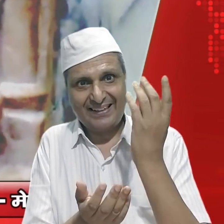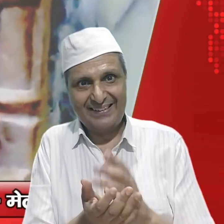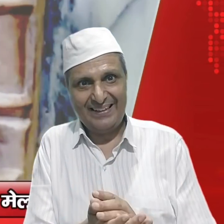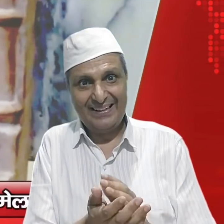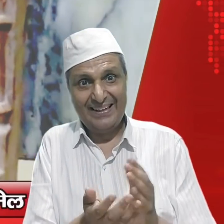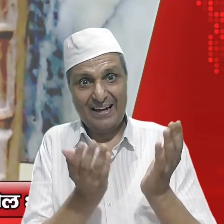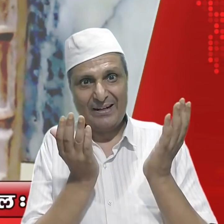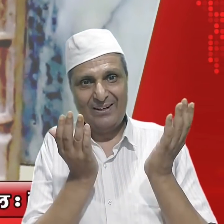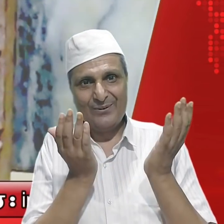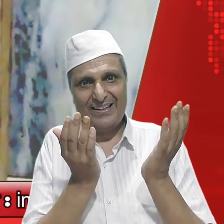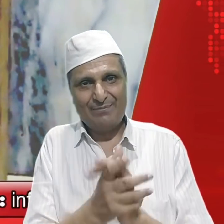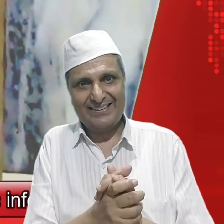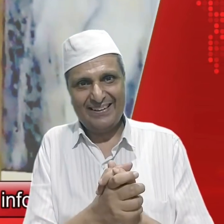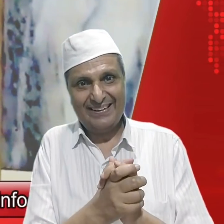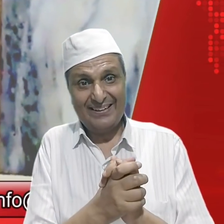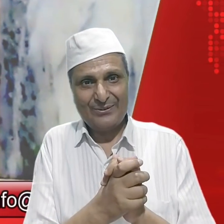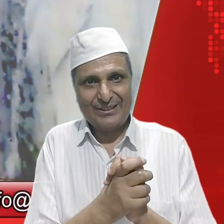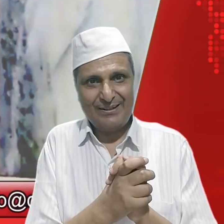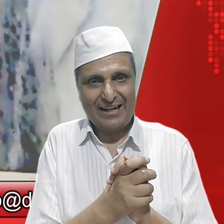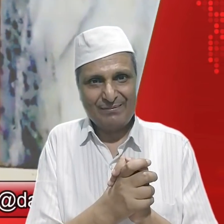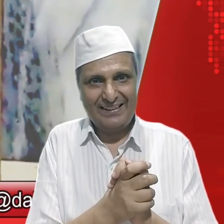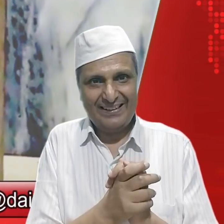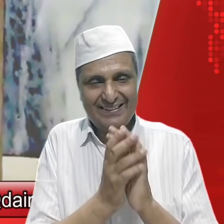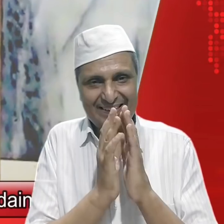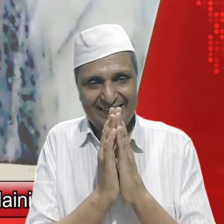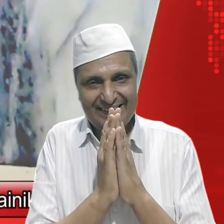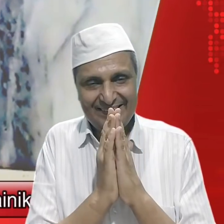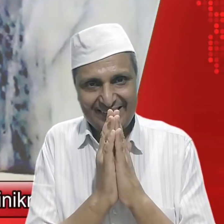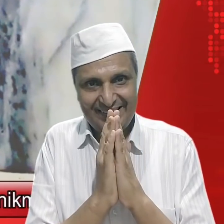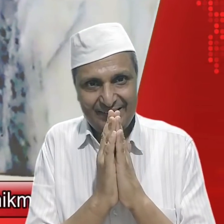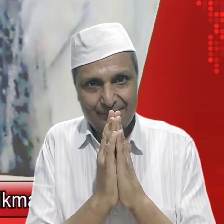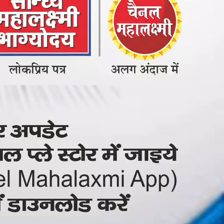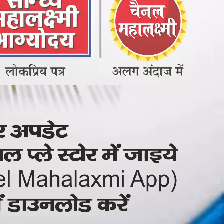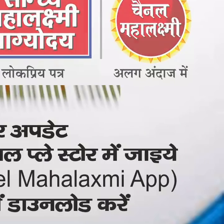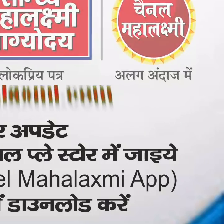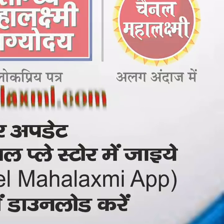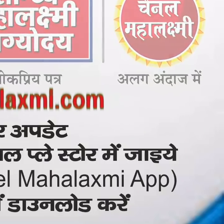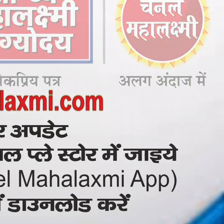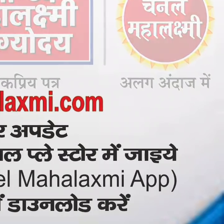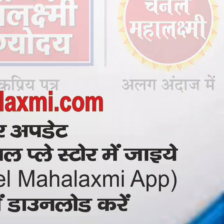भैंस तक जानती है, ये हमारी लोगों की क्या बात है। खुशखबरी आपके लिए, सादर जय जिनेंद्र।